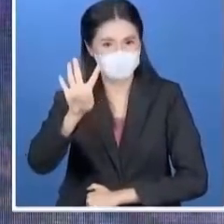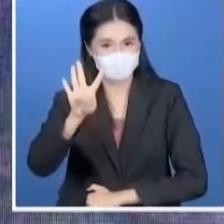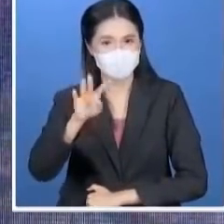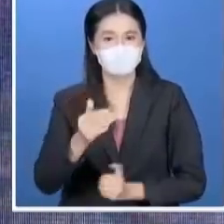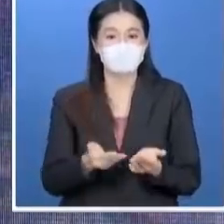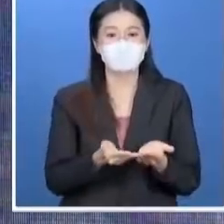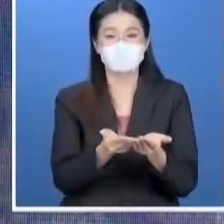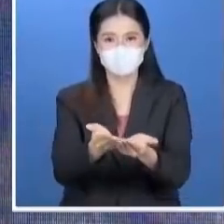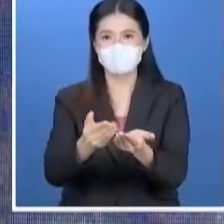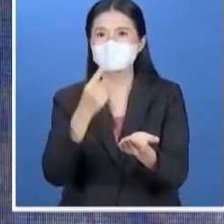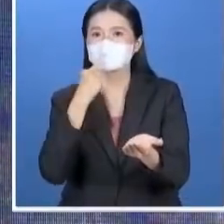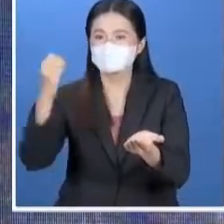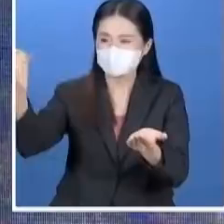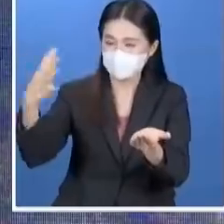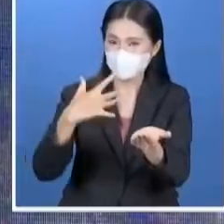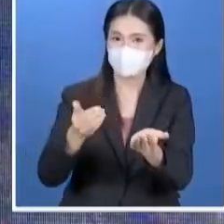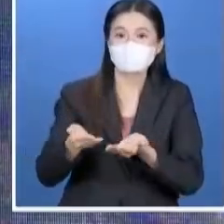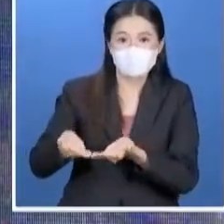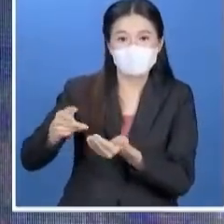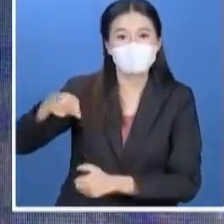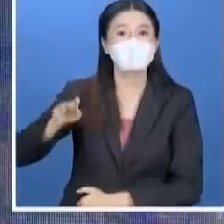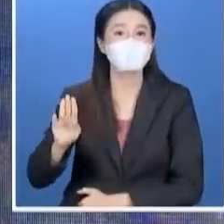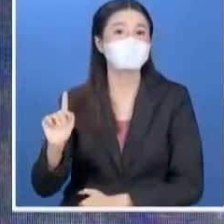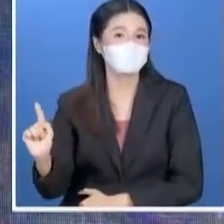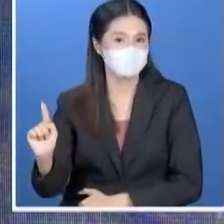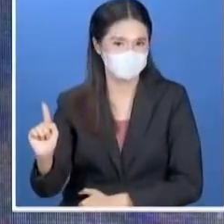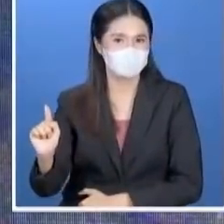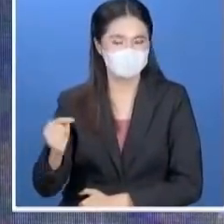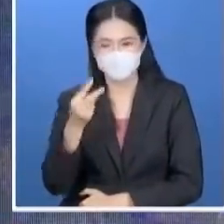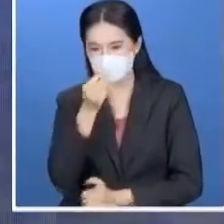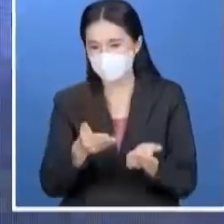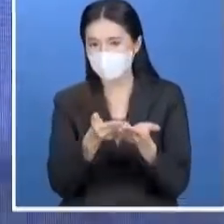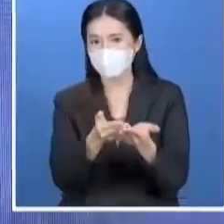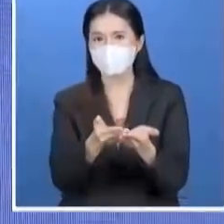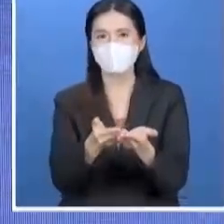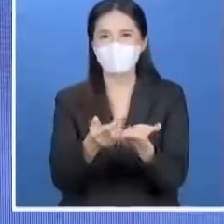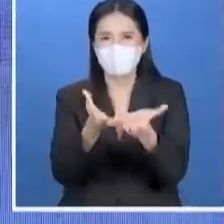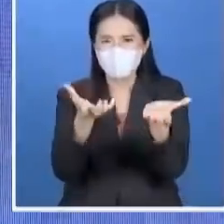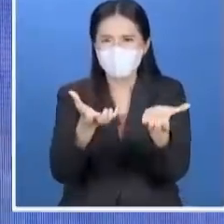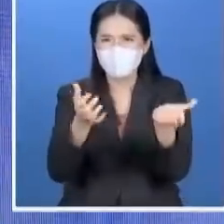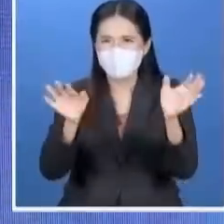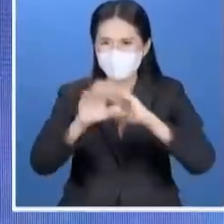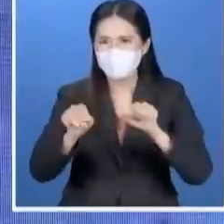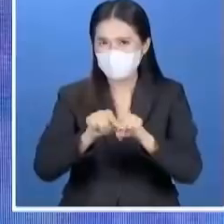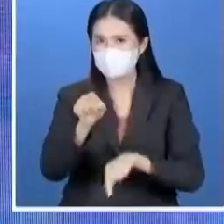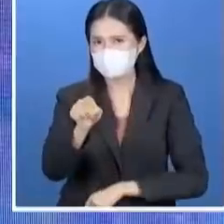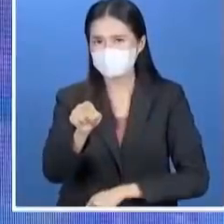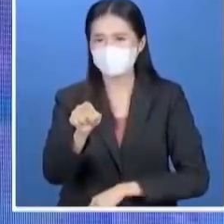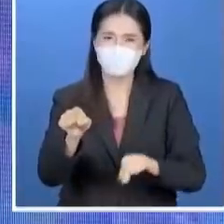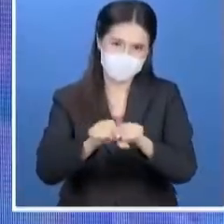22:34 เรือได้ผ่านแสงเงาไฟของท่าเรือพิบูลสงคราม1โดยเมื่อสังเกตแล้วจะเป็นวัตถุลักษณะเดียวกับจุดที่